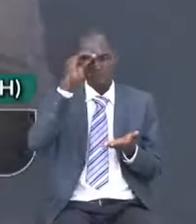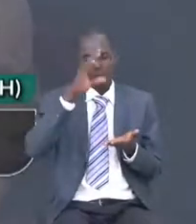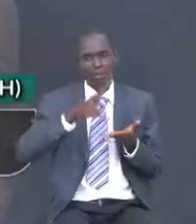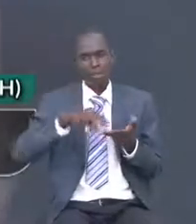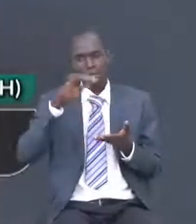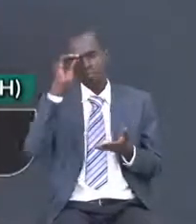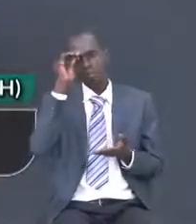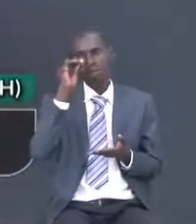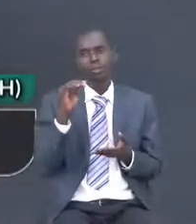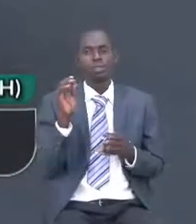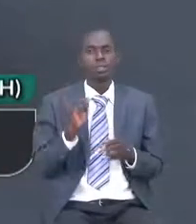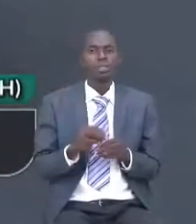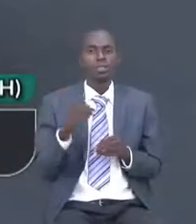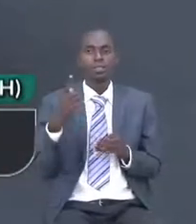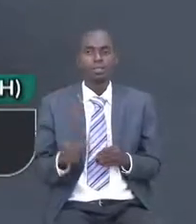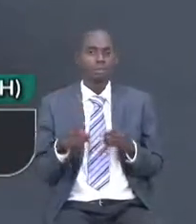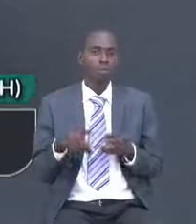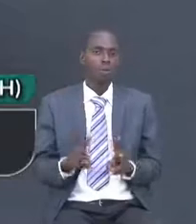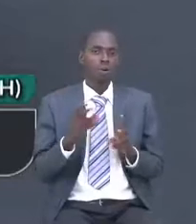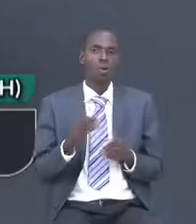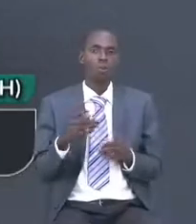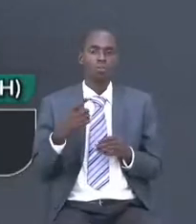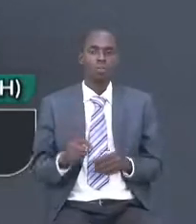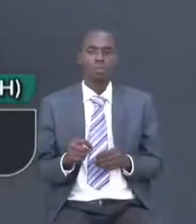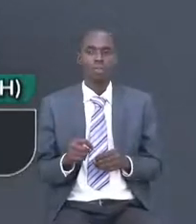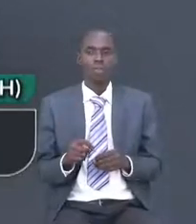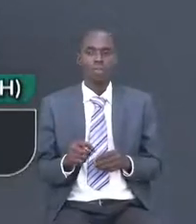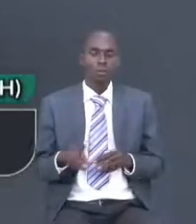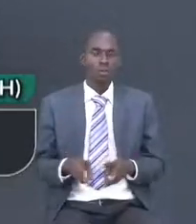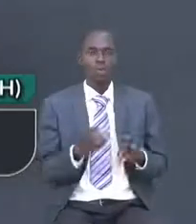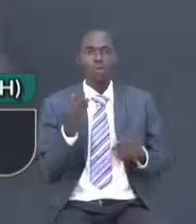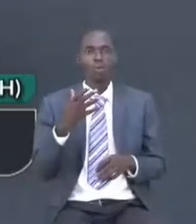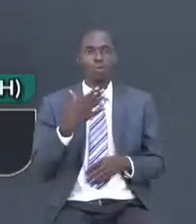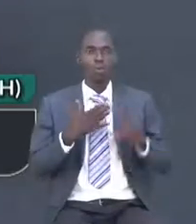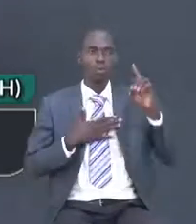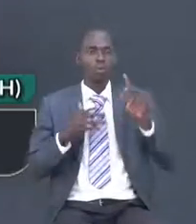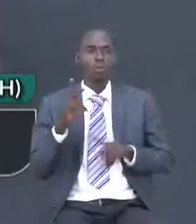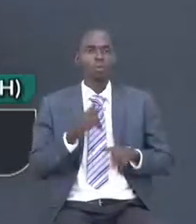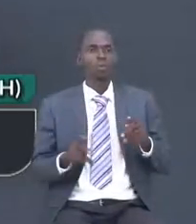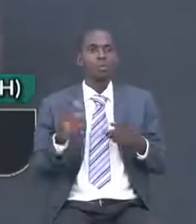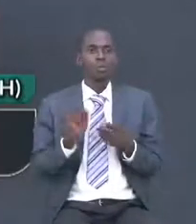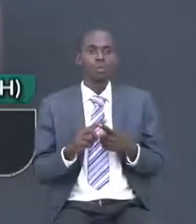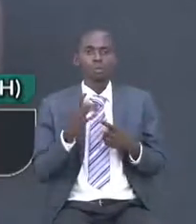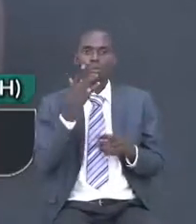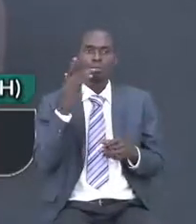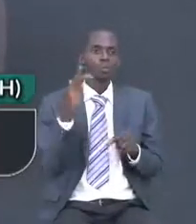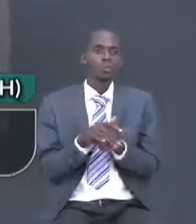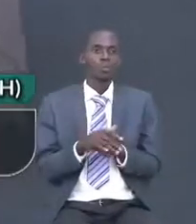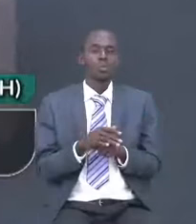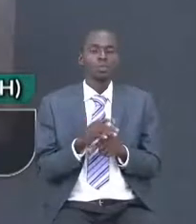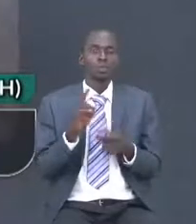s'ils apprennent avec diligence les voies de mon peuple,